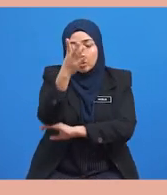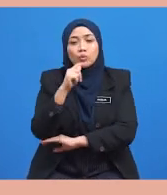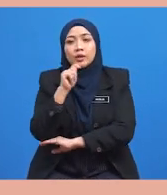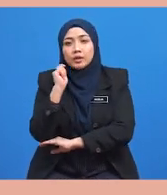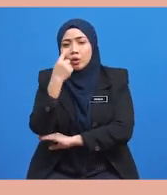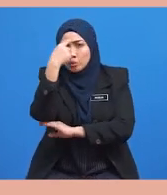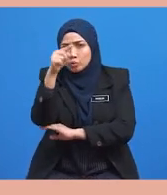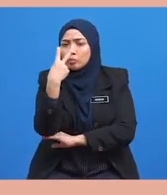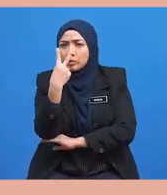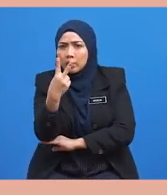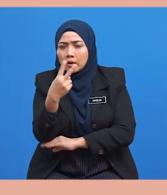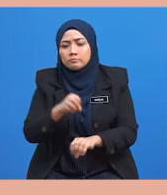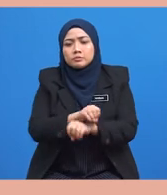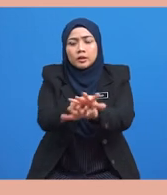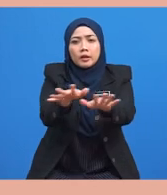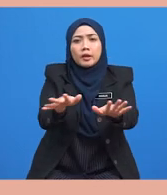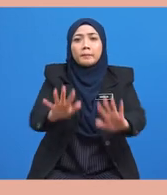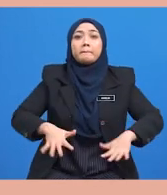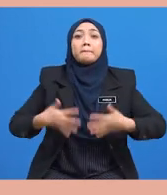untuk melihat serakannya.